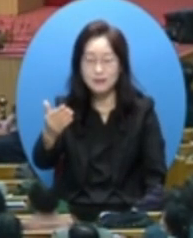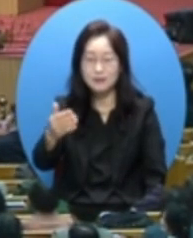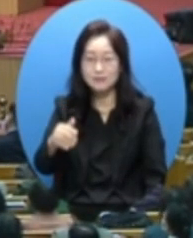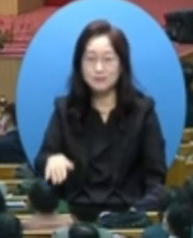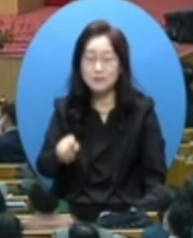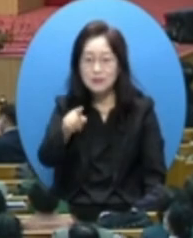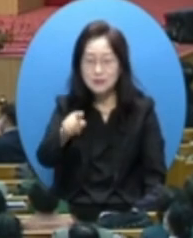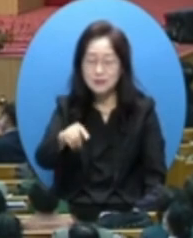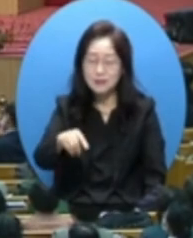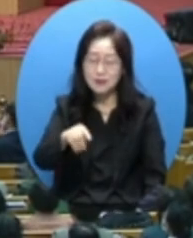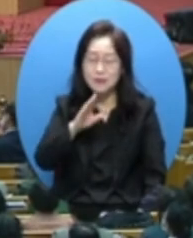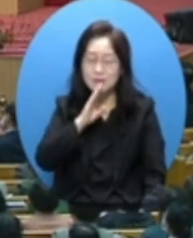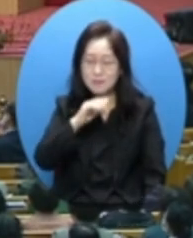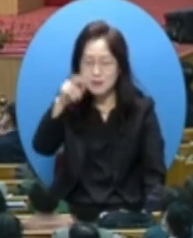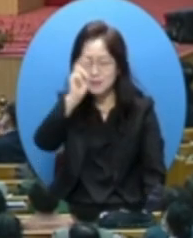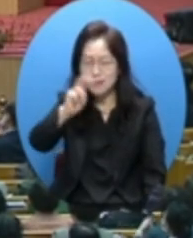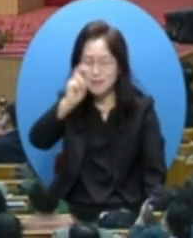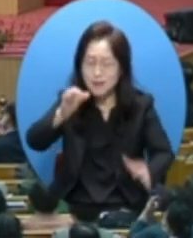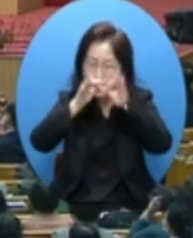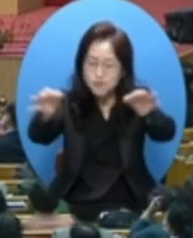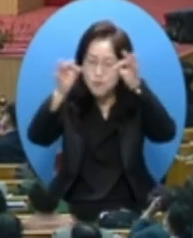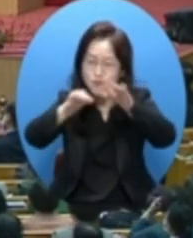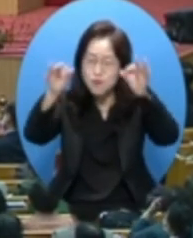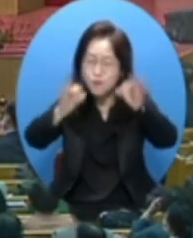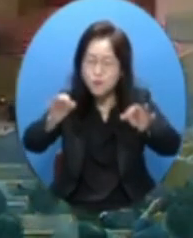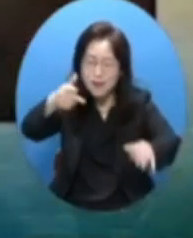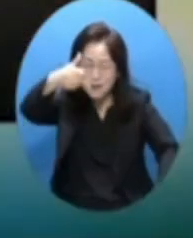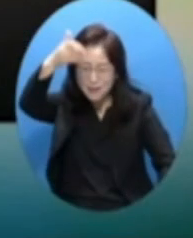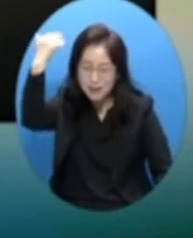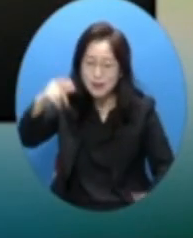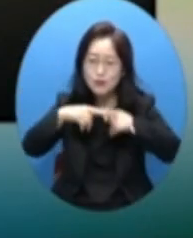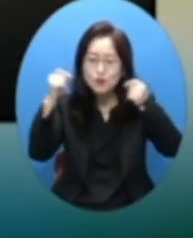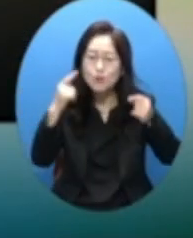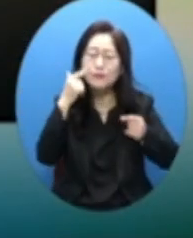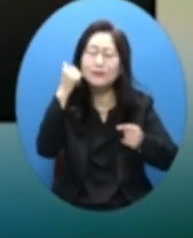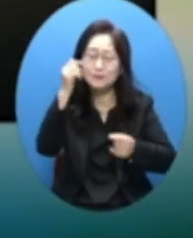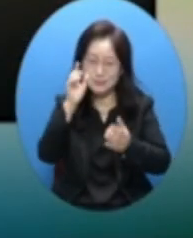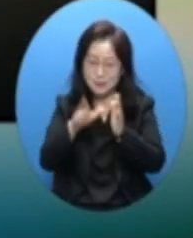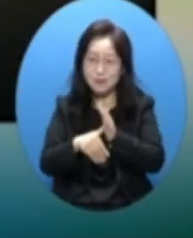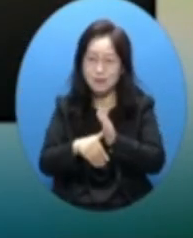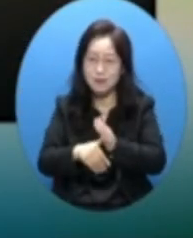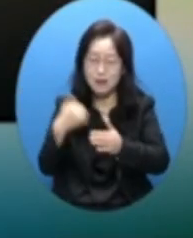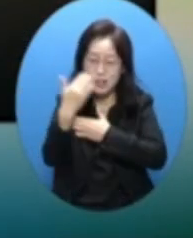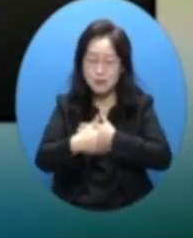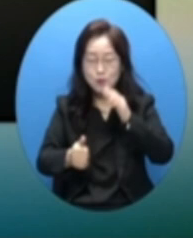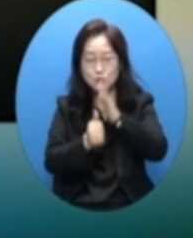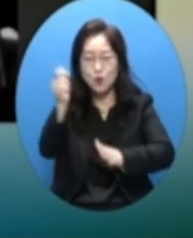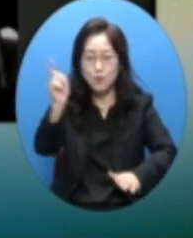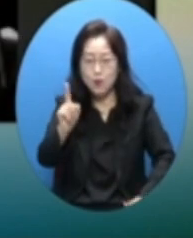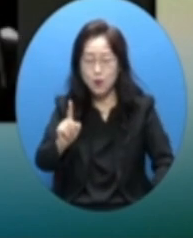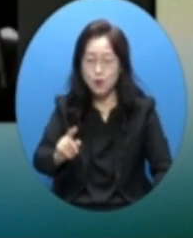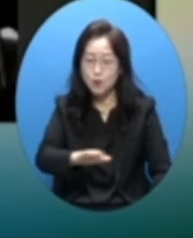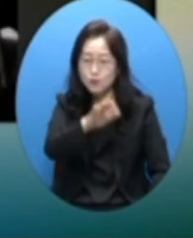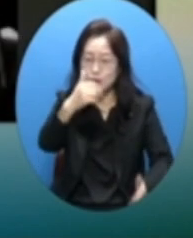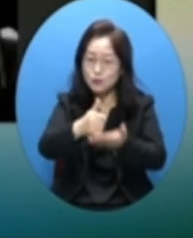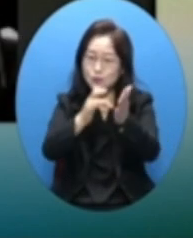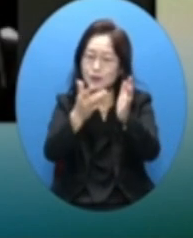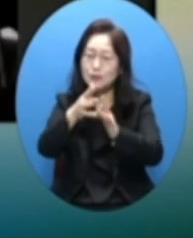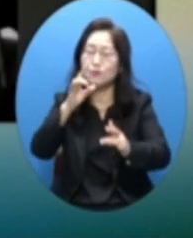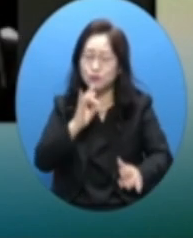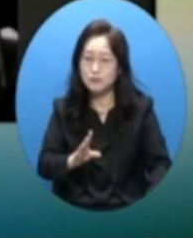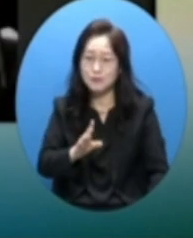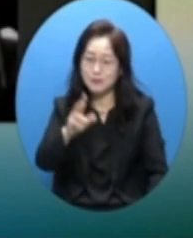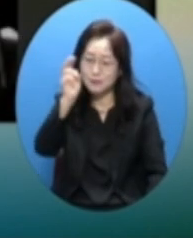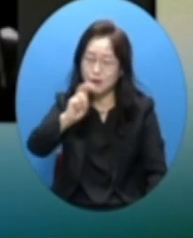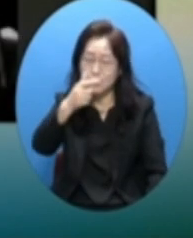많이 불렀는지 모릅니다 그냥 주 목사님 소식에만이 몸을 소망부행과 우리 주 예수뿐일세 그때는 너무나